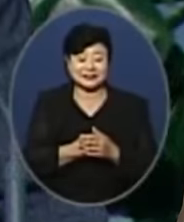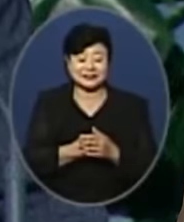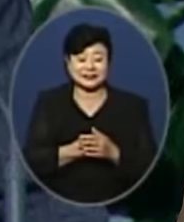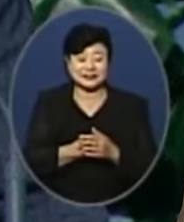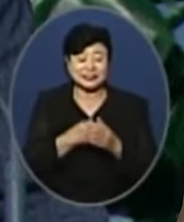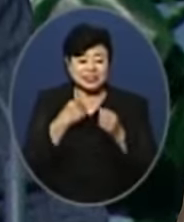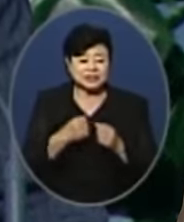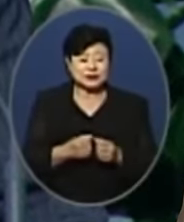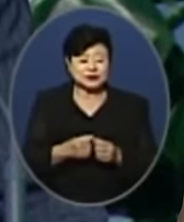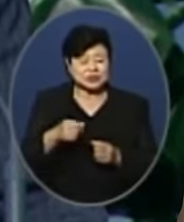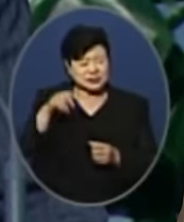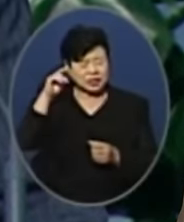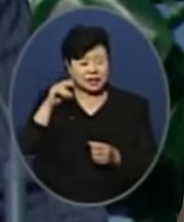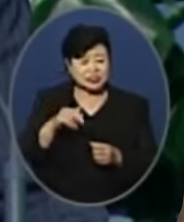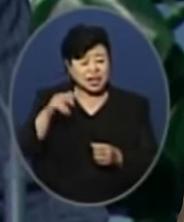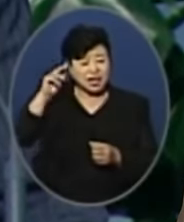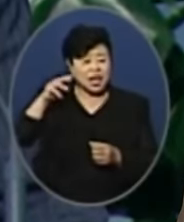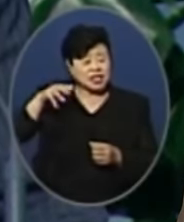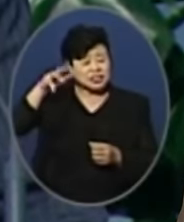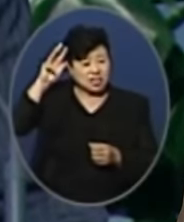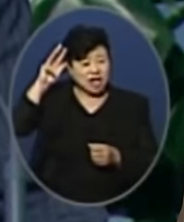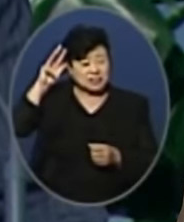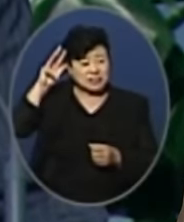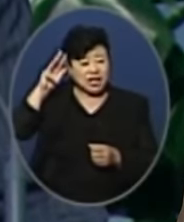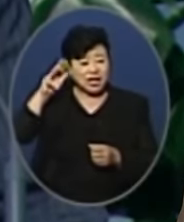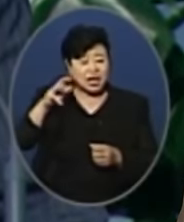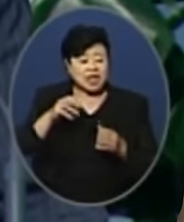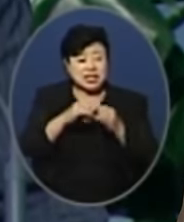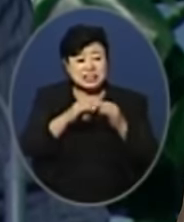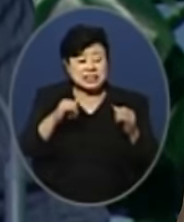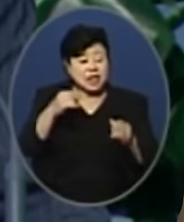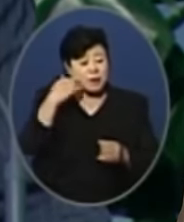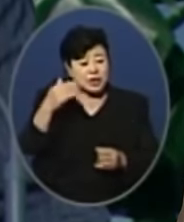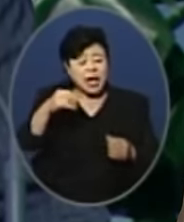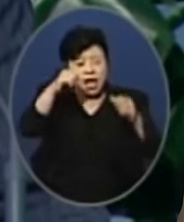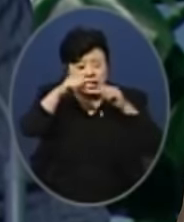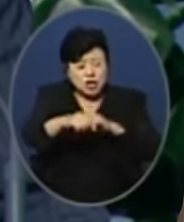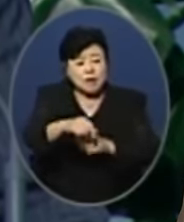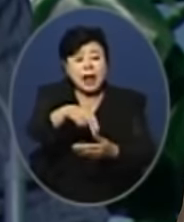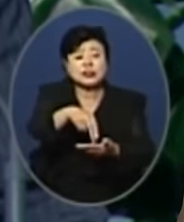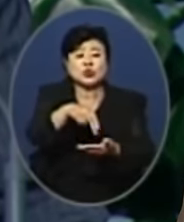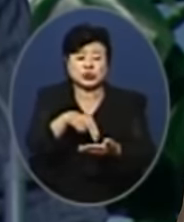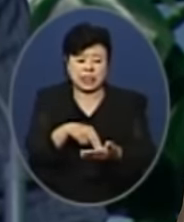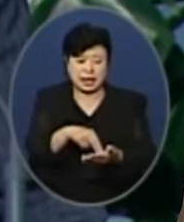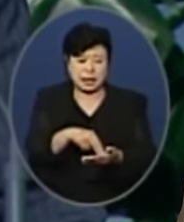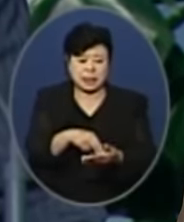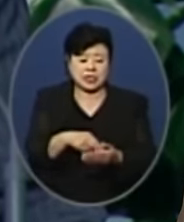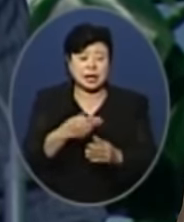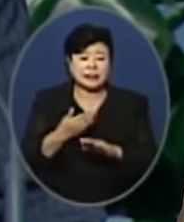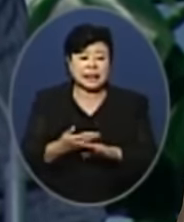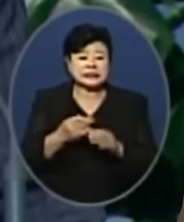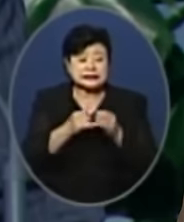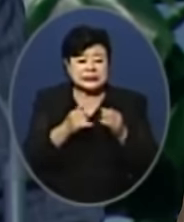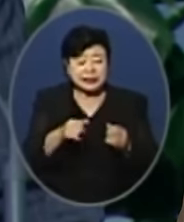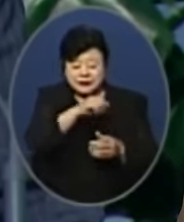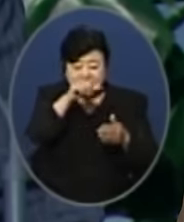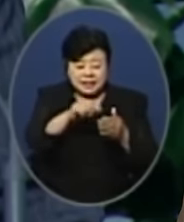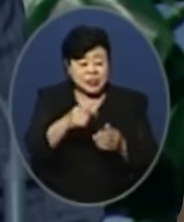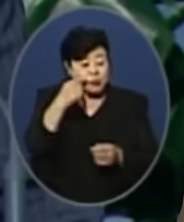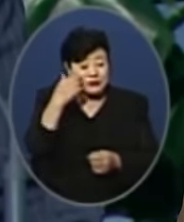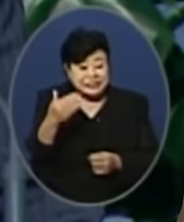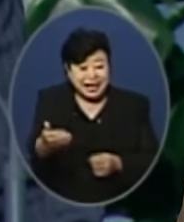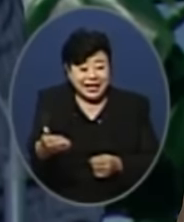실존주의 철학자가 인생이 누구냐? 절망적인 존재라고 말하고 그 외의 사람들은 인생이